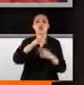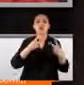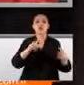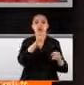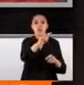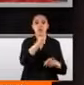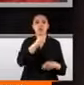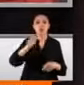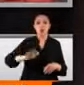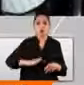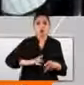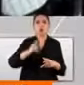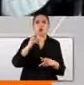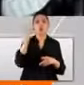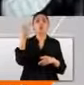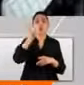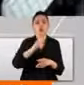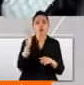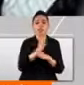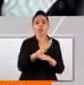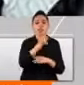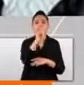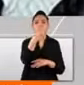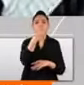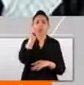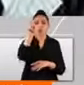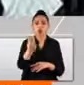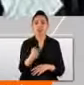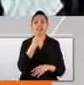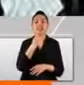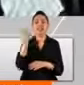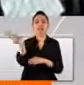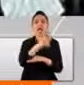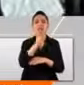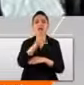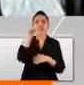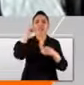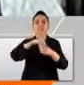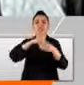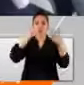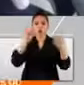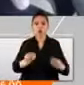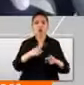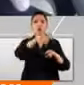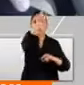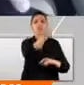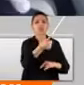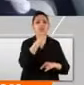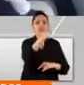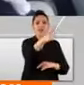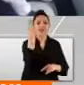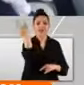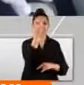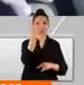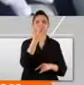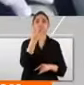yönünde bir karar çıktı. Korkunç olay 2018 yılında Balıkesir Edremit'te yaşandı. Hüseyin Ersezgin gezintiye